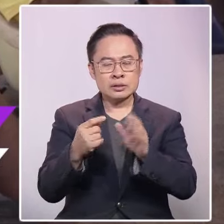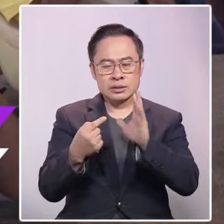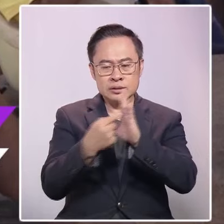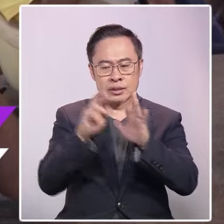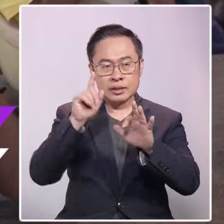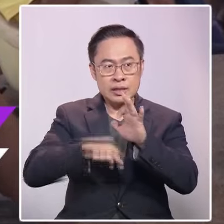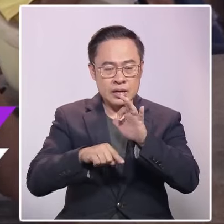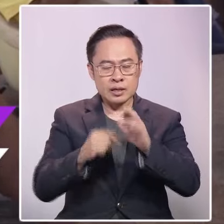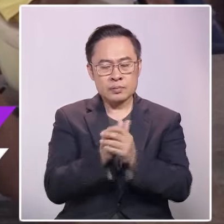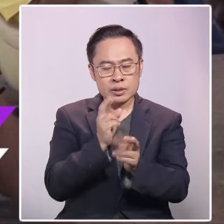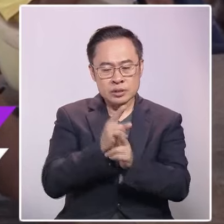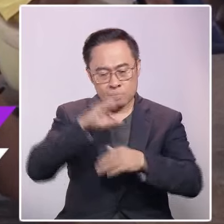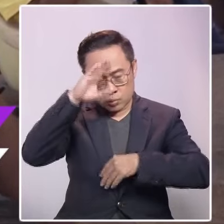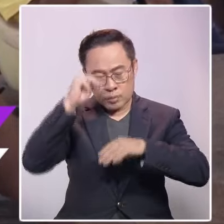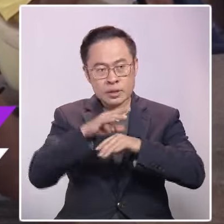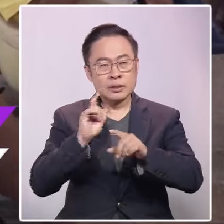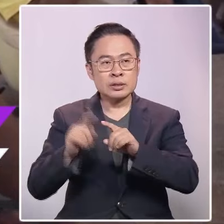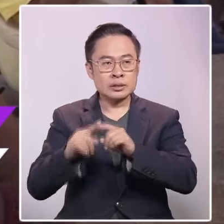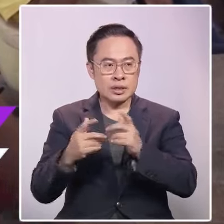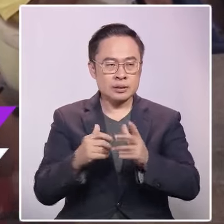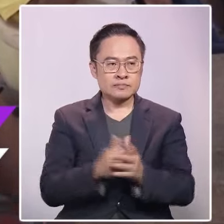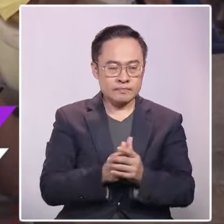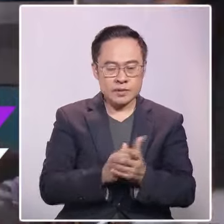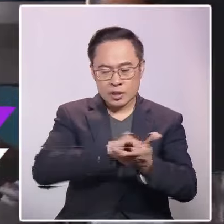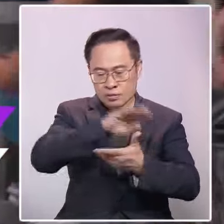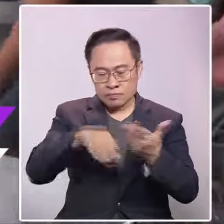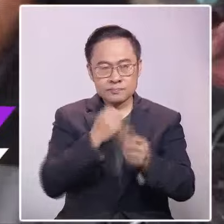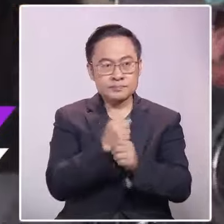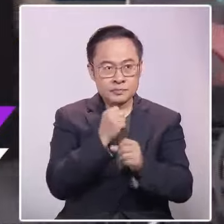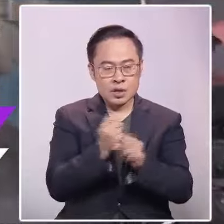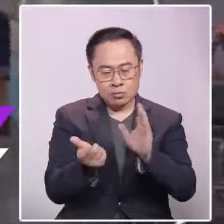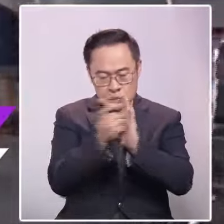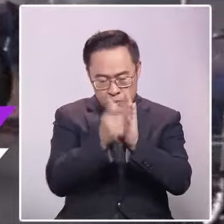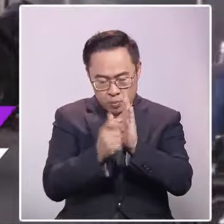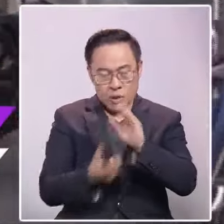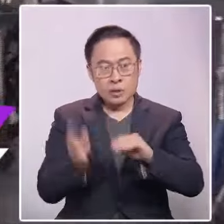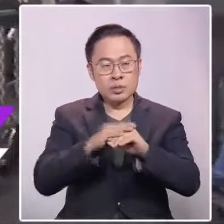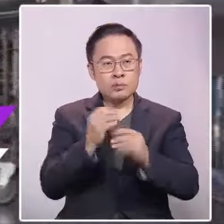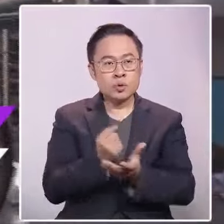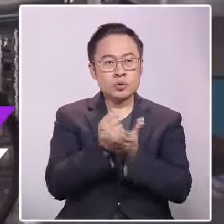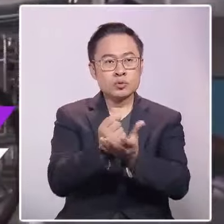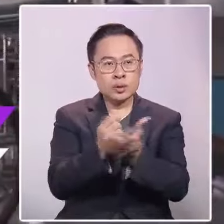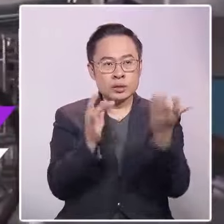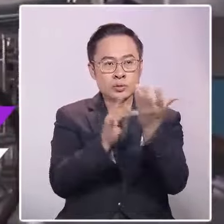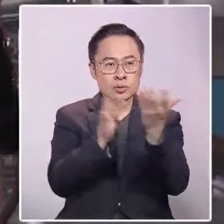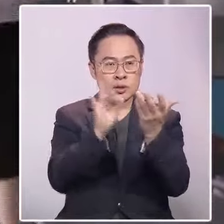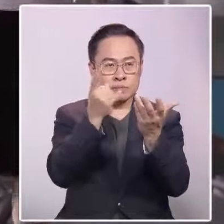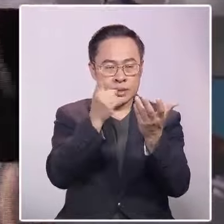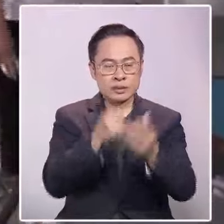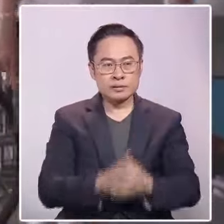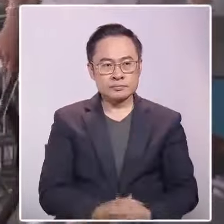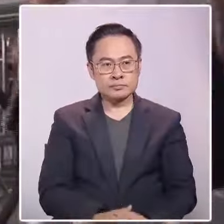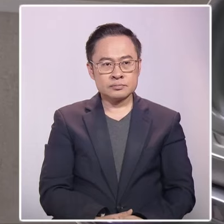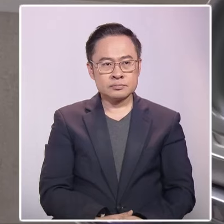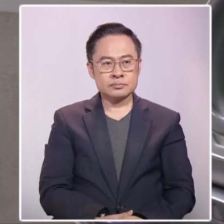รักษามะเร็งแล้วก็การรักษาแบบออกฤทธิ์จำเพาะเจาะจงต่อเซลล์มะเร็งทำให้การรักษาพยาบาลเนี่ยครอบคลุมเทคโนโลยีสมัยใหม่มาก